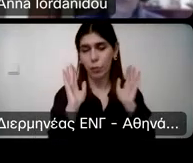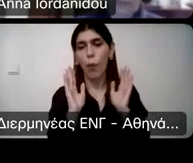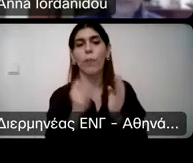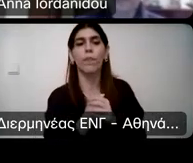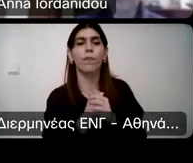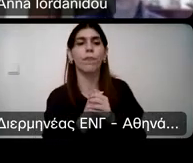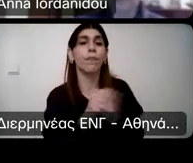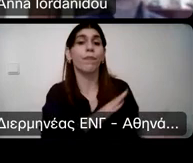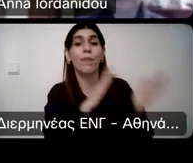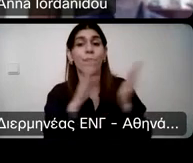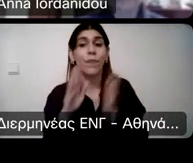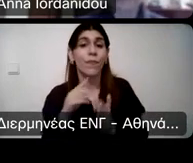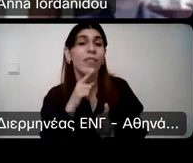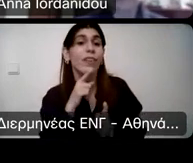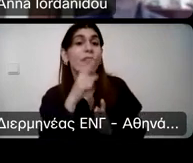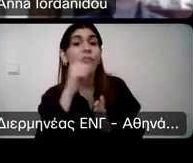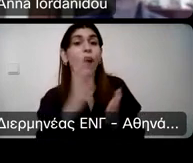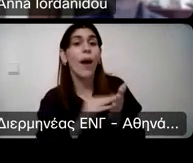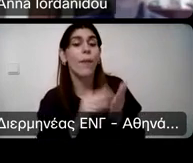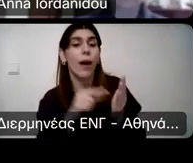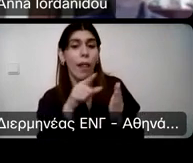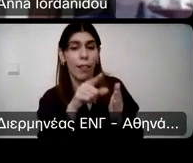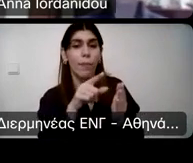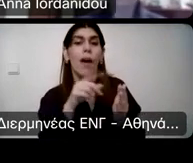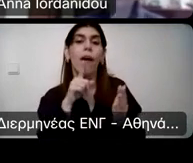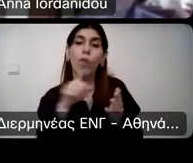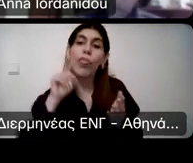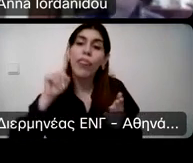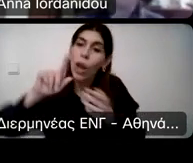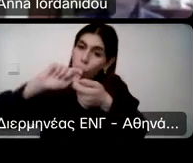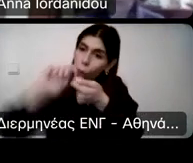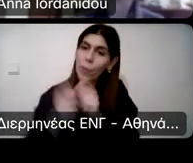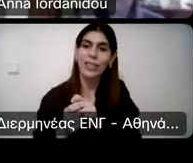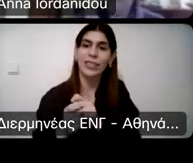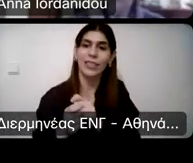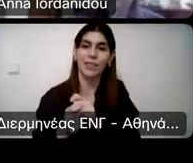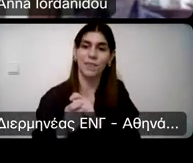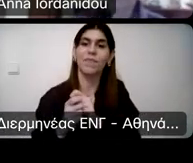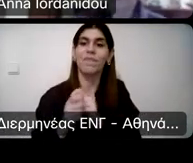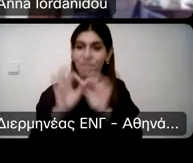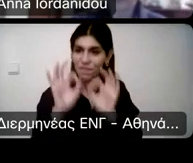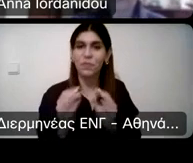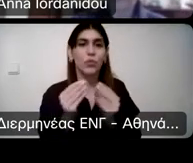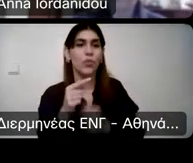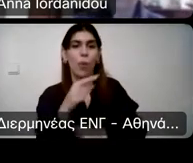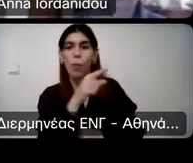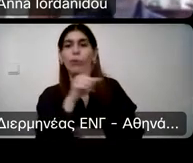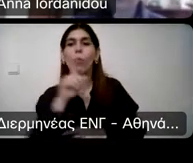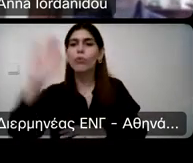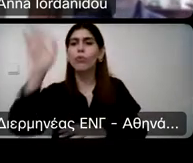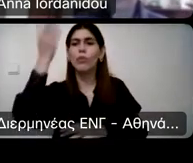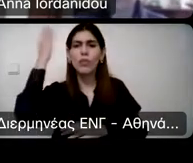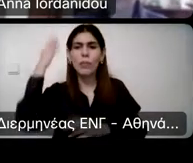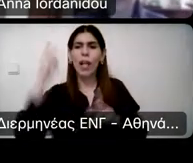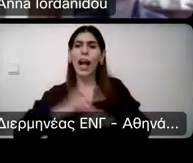μια γνωστή υποτίθεται πρακτική θηλυκοποίησης που είναι πάμε πίσω στον τύπο της καθαρέγουσας. Δηλαδή δεν